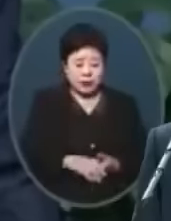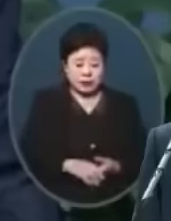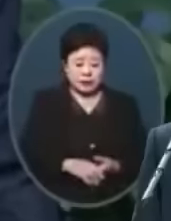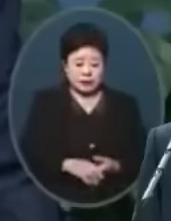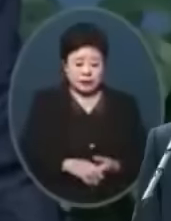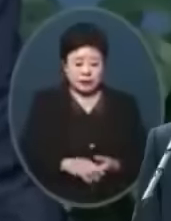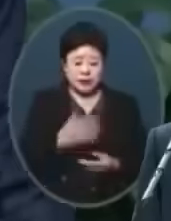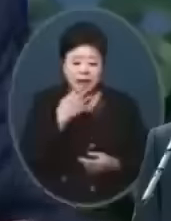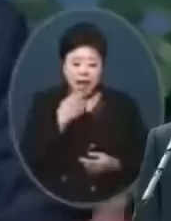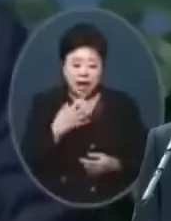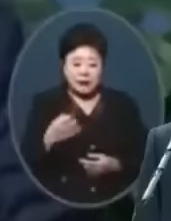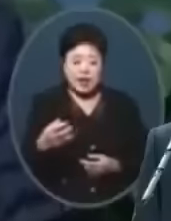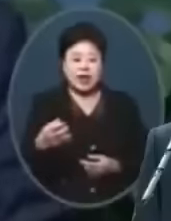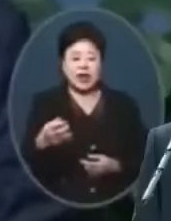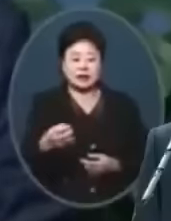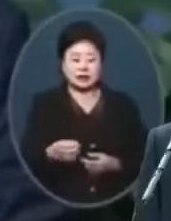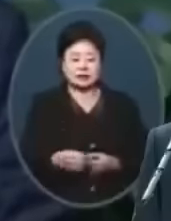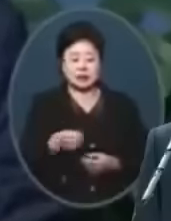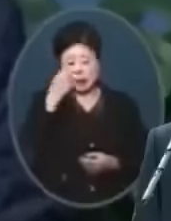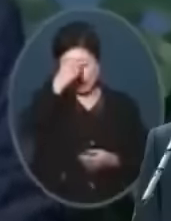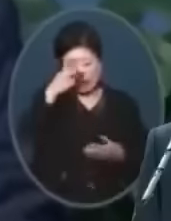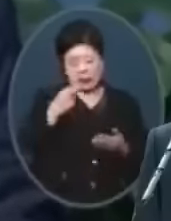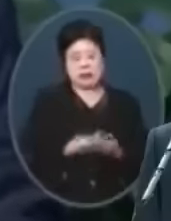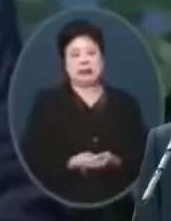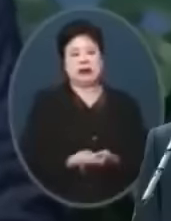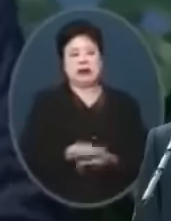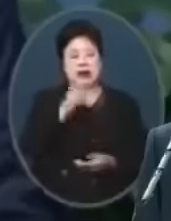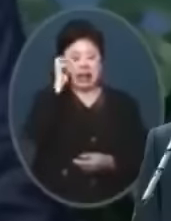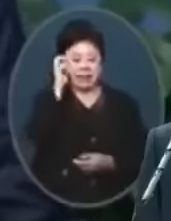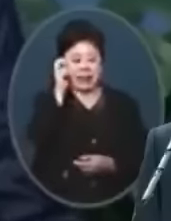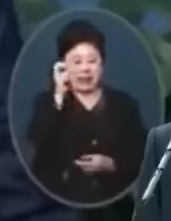내가 아브라함 같은 그녀를 기절했습니다.